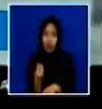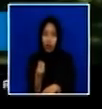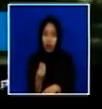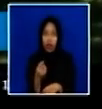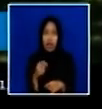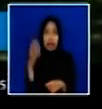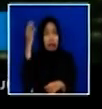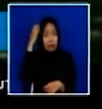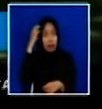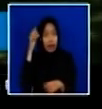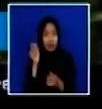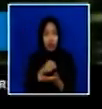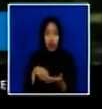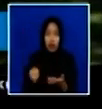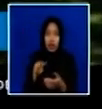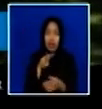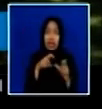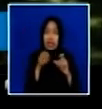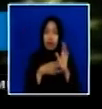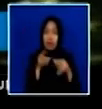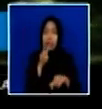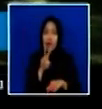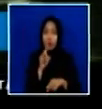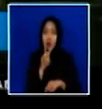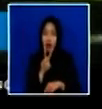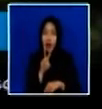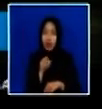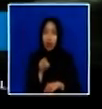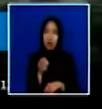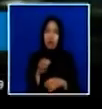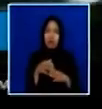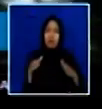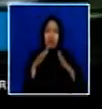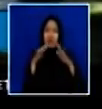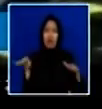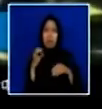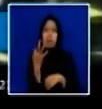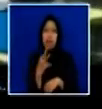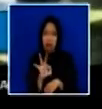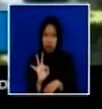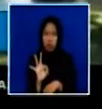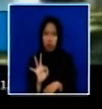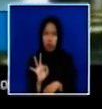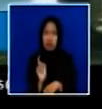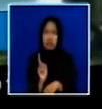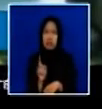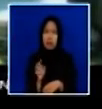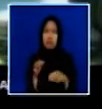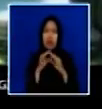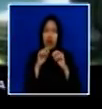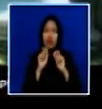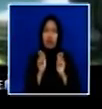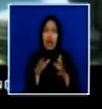Kota Batu bangunan ruang kelas yang atapnya runtuh bangunan baru dan penyebab runtuhnya atap tersebut masih dalam kajian dinas